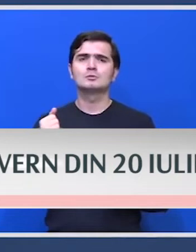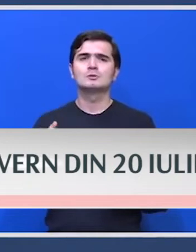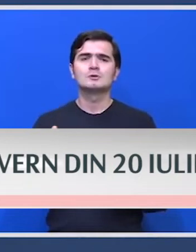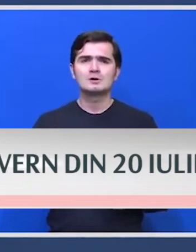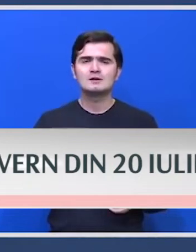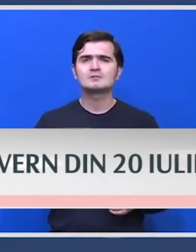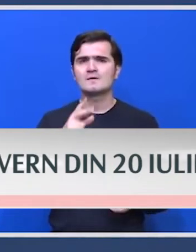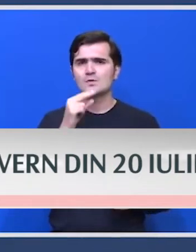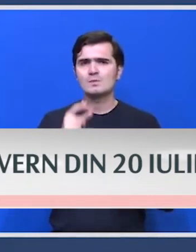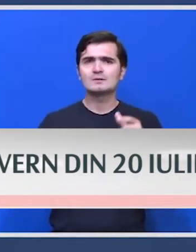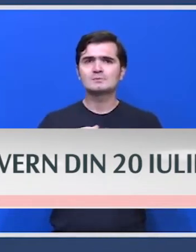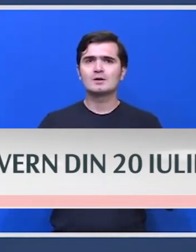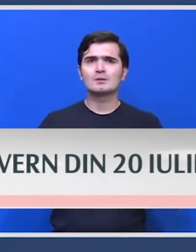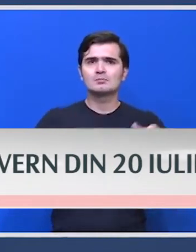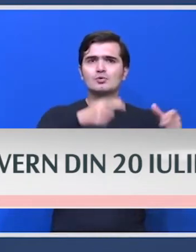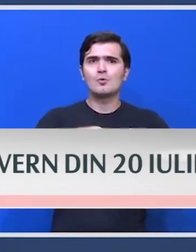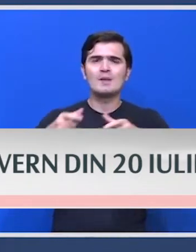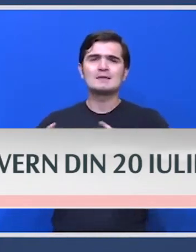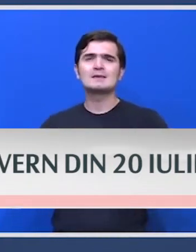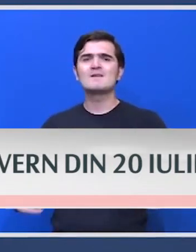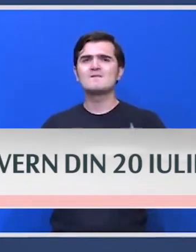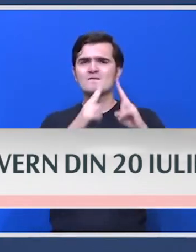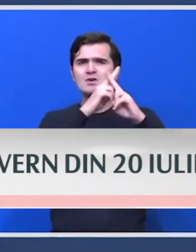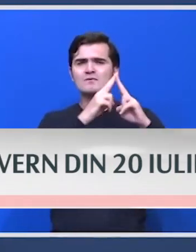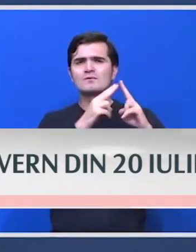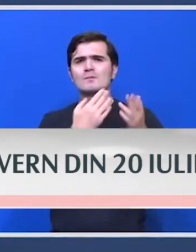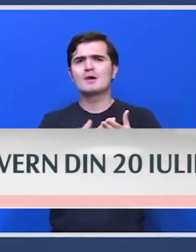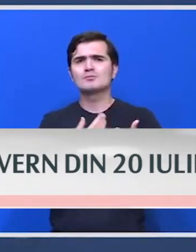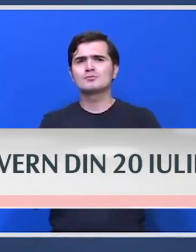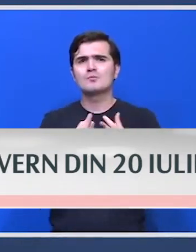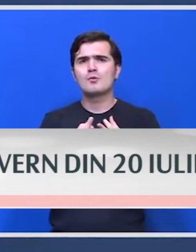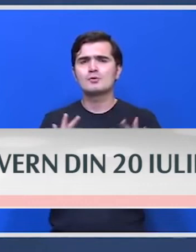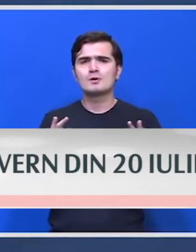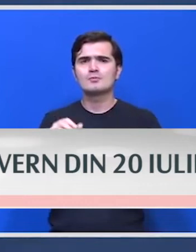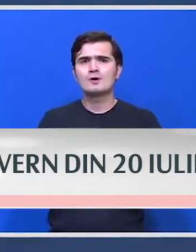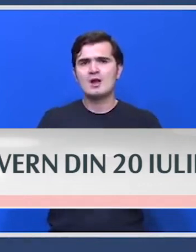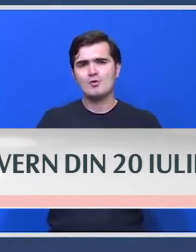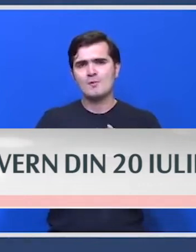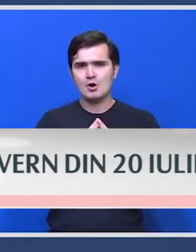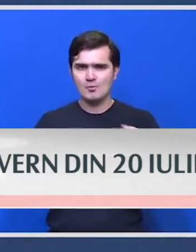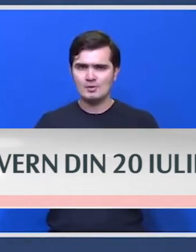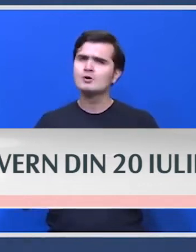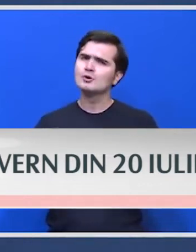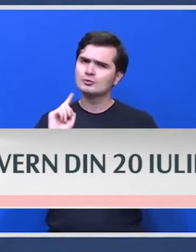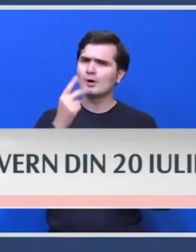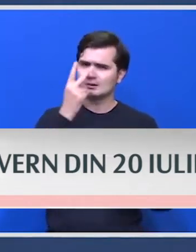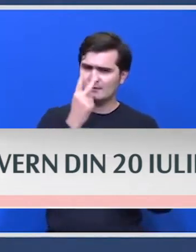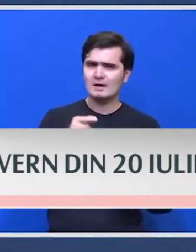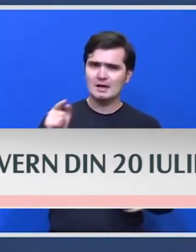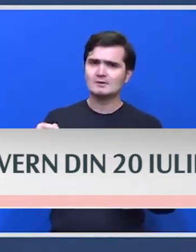este vorba de domenii de vârf de lance pentru modelul economic românesc. Și veți regăsi în